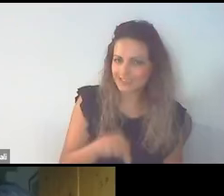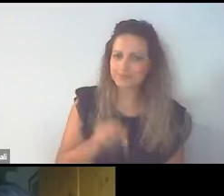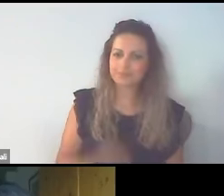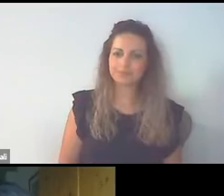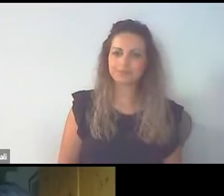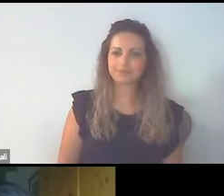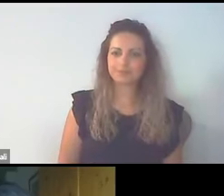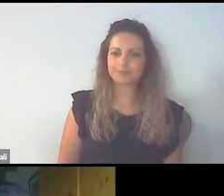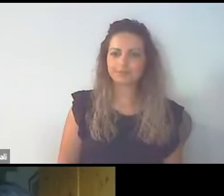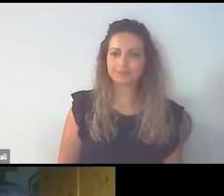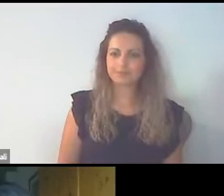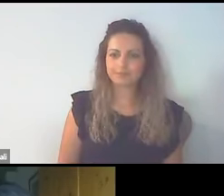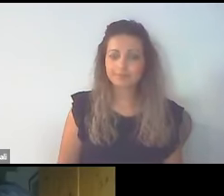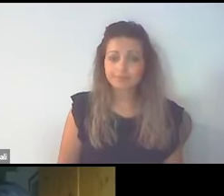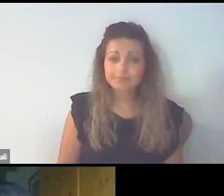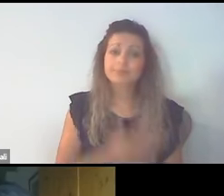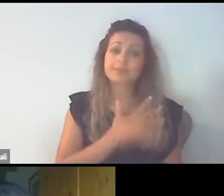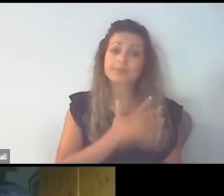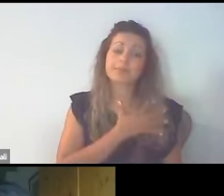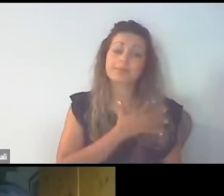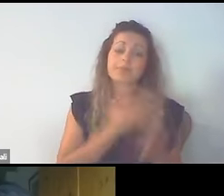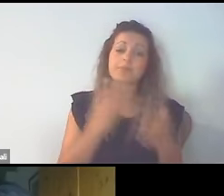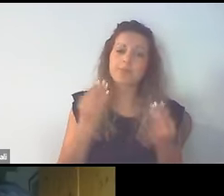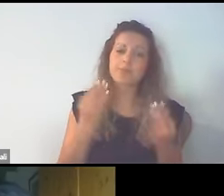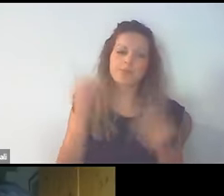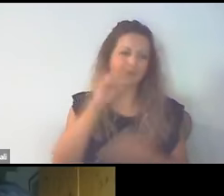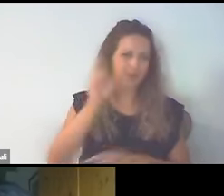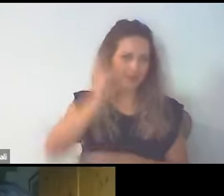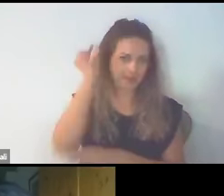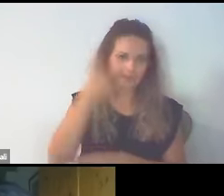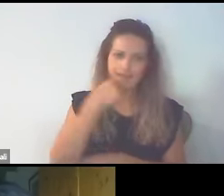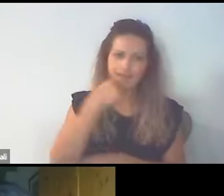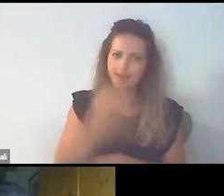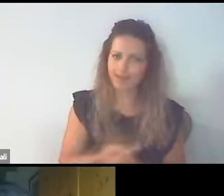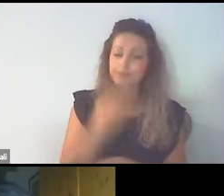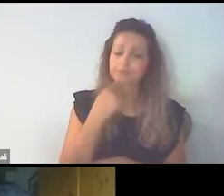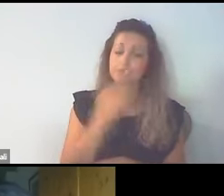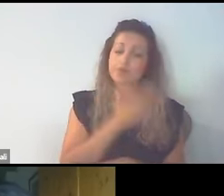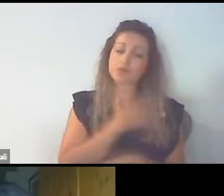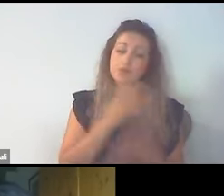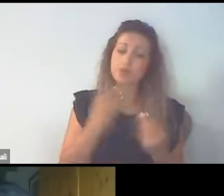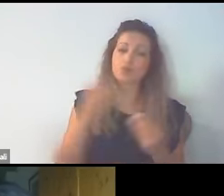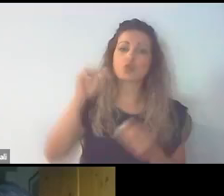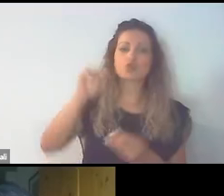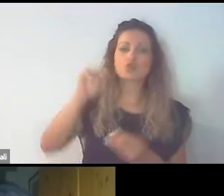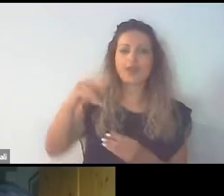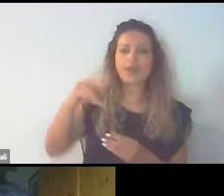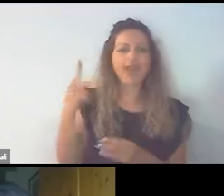Ευχαριστούμε πάρα πολύ τη Μόνικα για την ιδιαίτερα